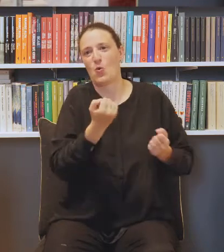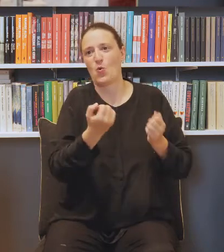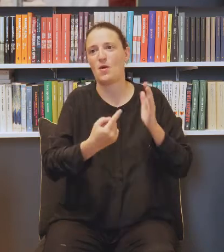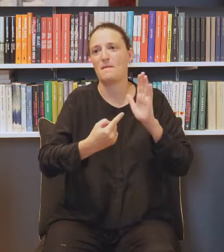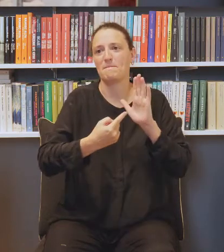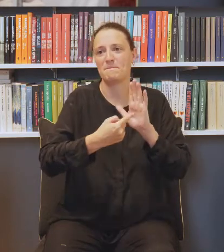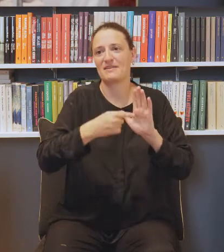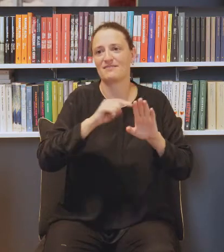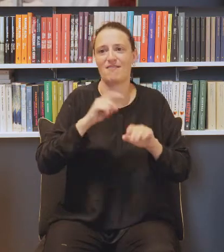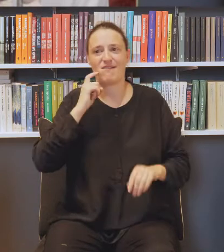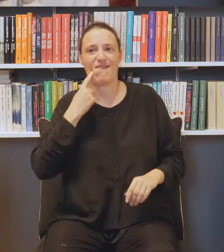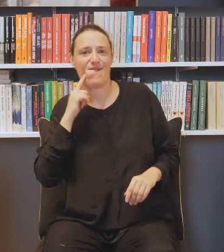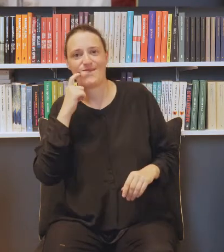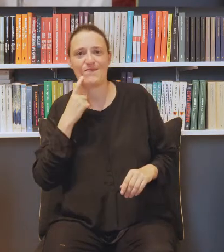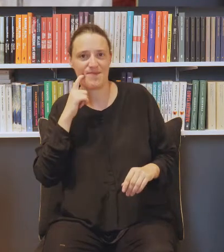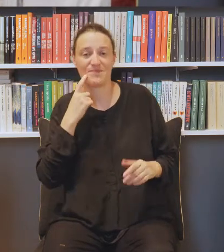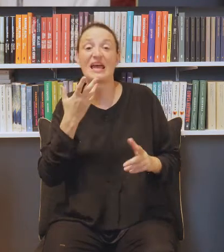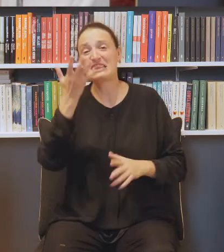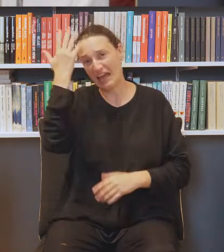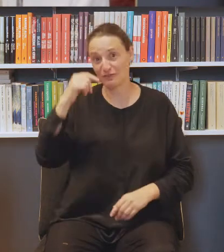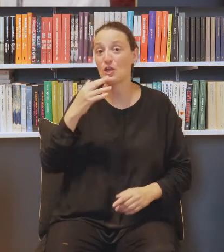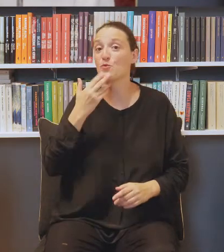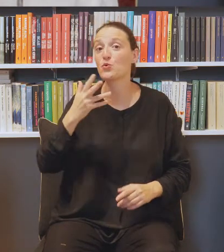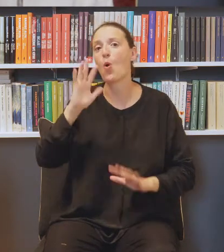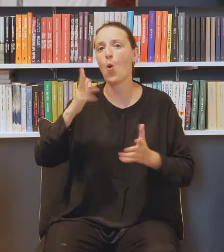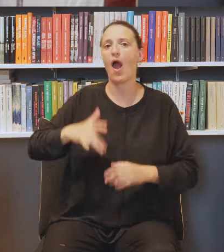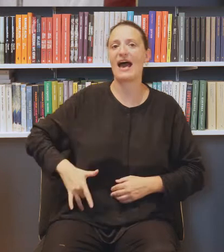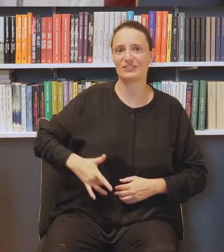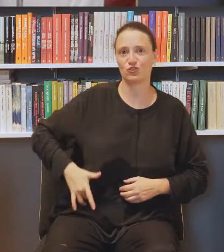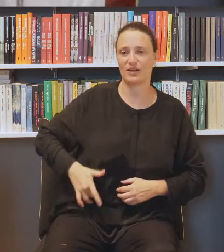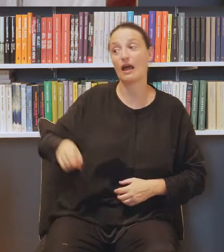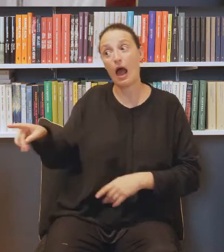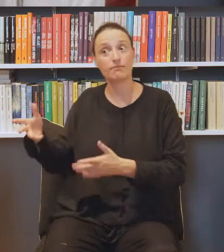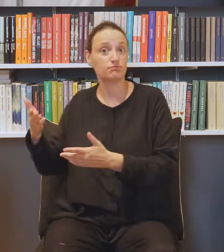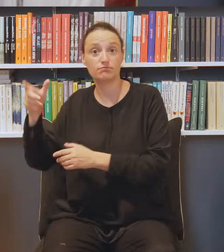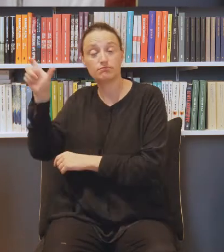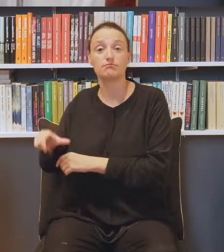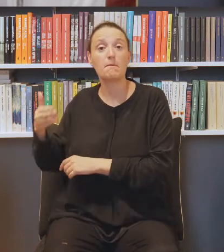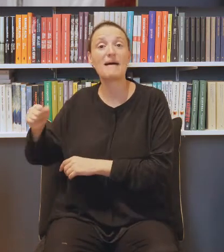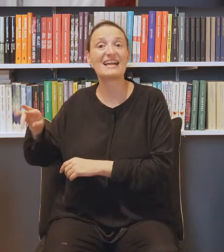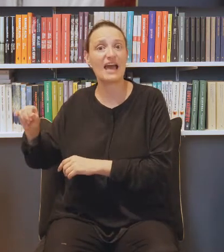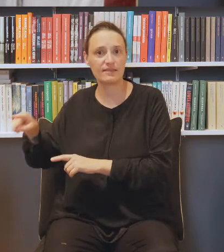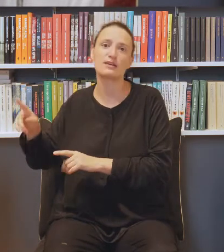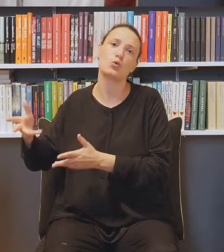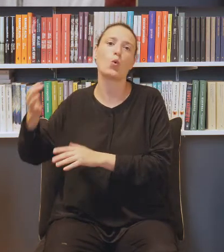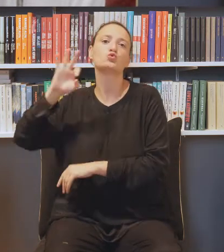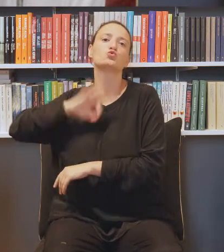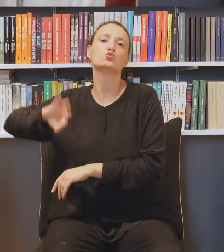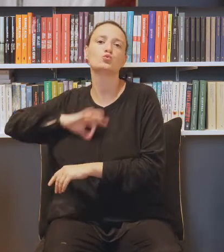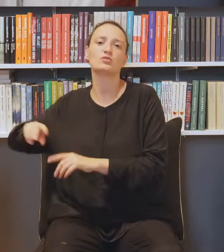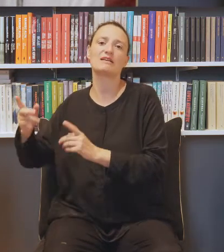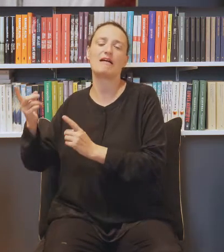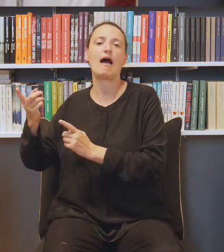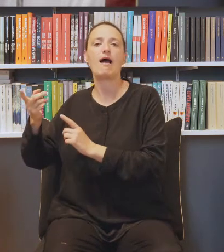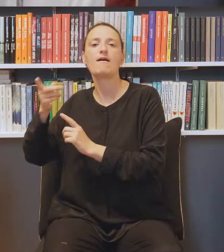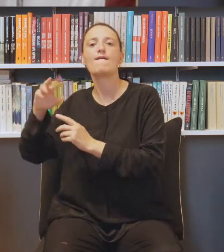chociaż tak się chyba kiedyś mówiło, a teraz to wraca. A Marianna no to wręcz taka córka fabrykanta. No i